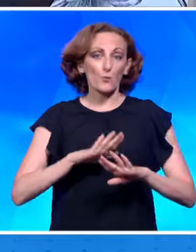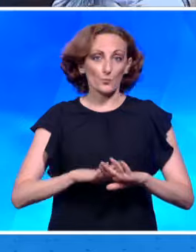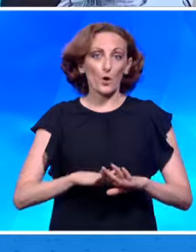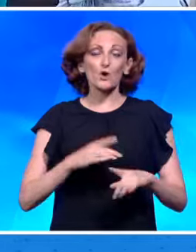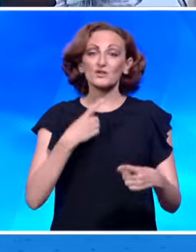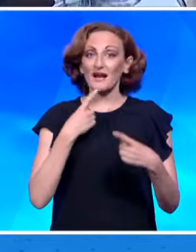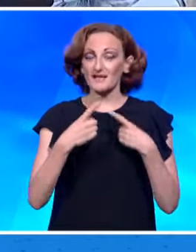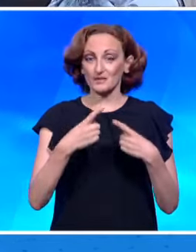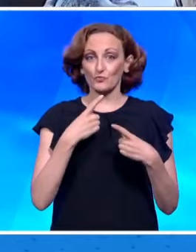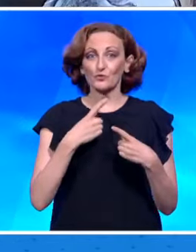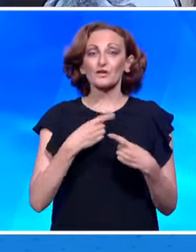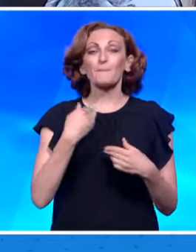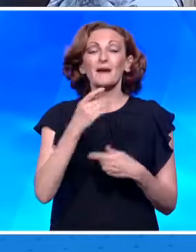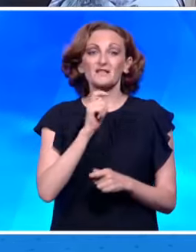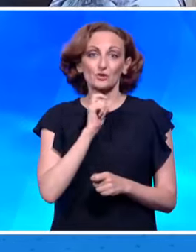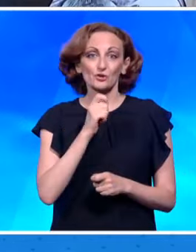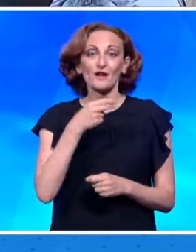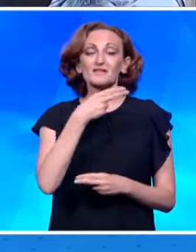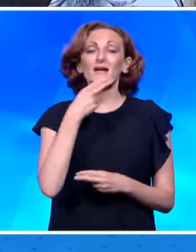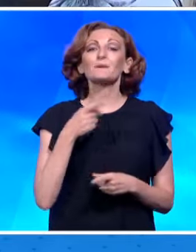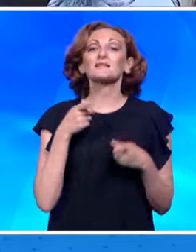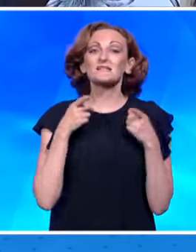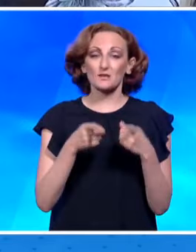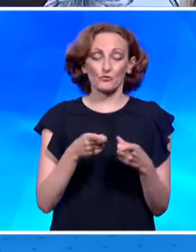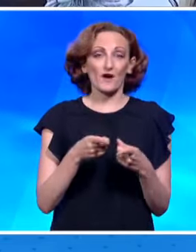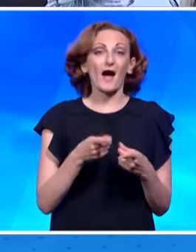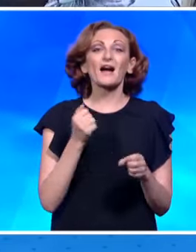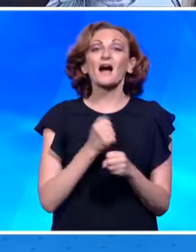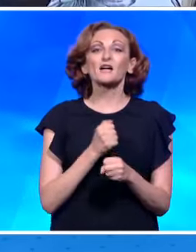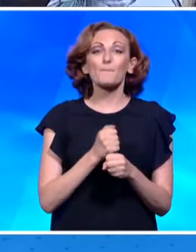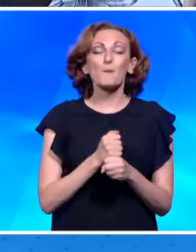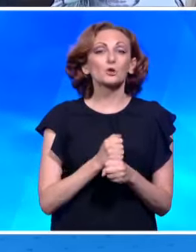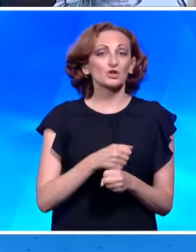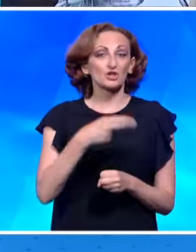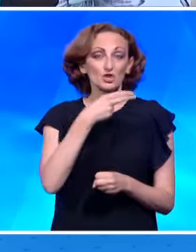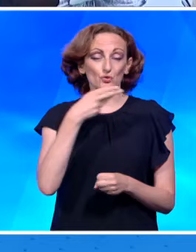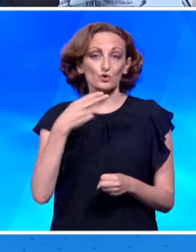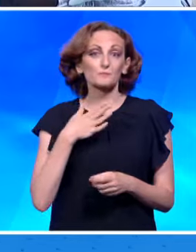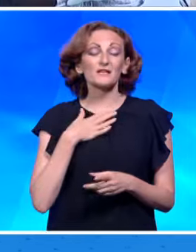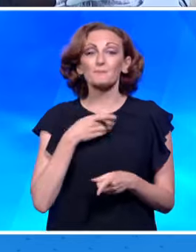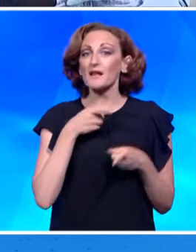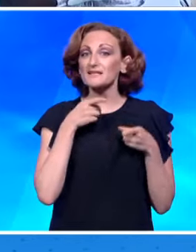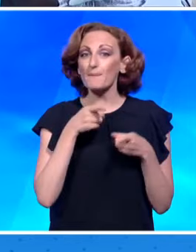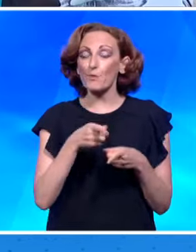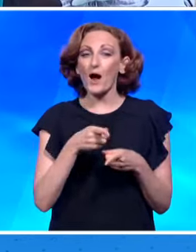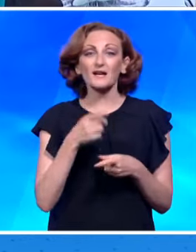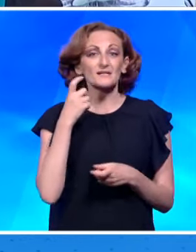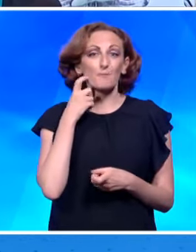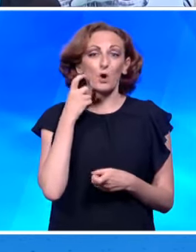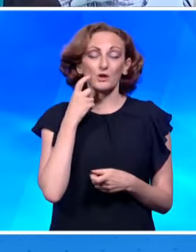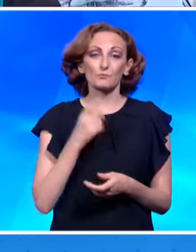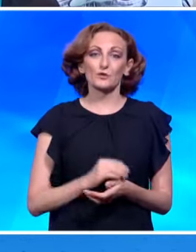пред журналистите темата с това, за това как работят службите и има ли заплаха за Бойко Борисов.